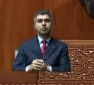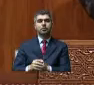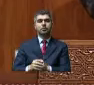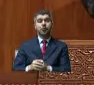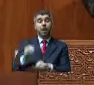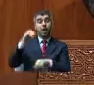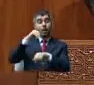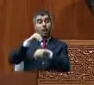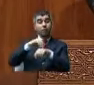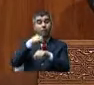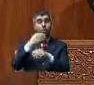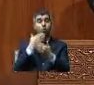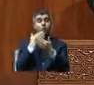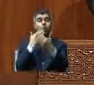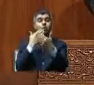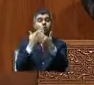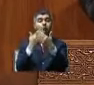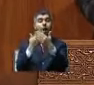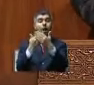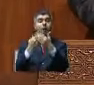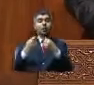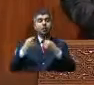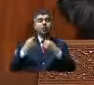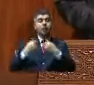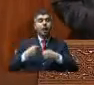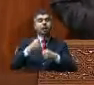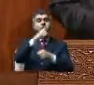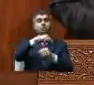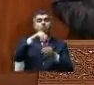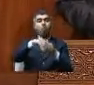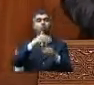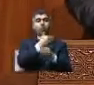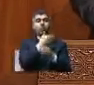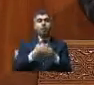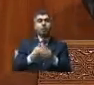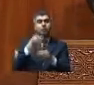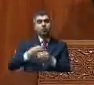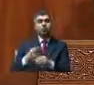كما أتوجه بالشكر إلى أعضاء مجلسكم الموقر على اختيار هذا الموضوع المهم